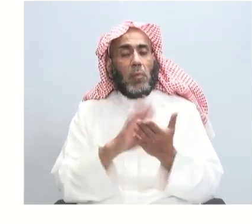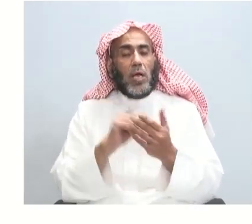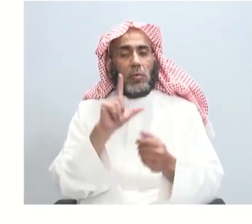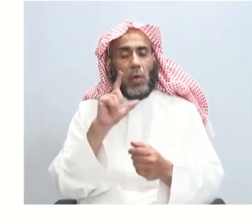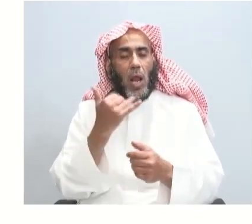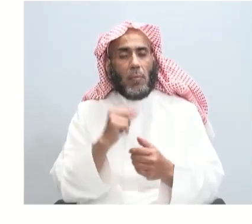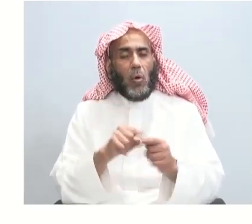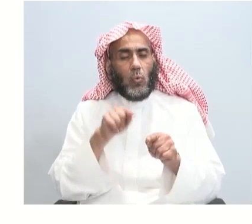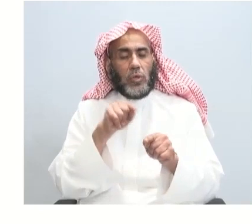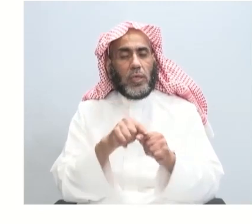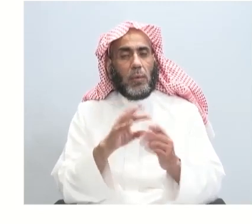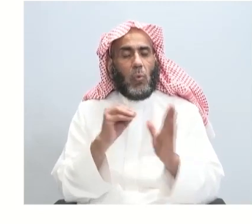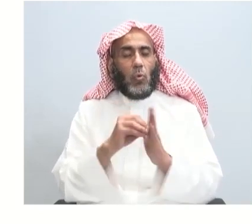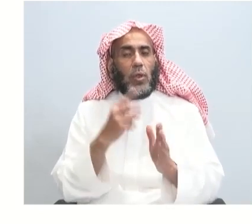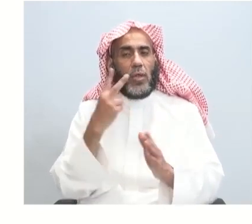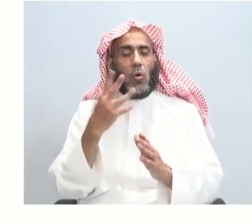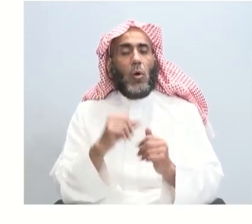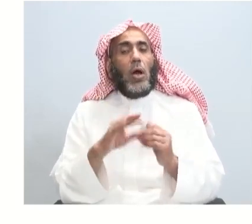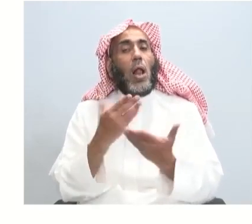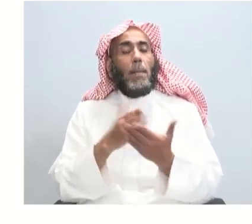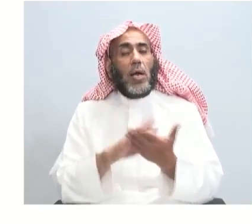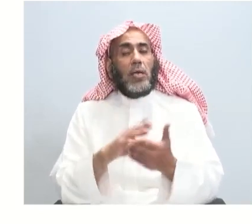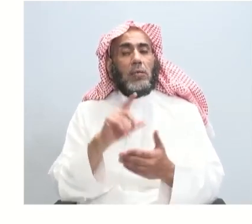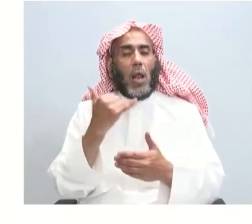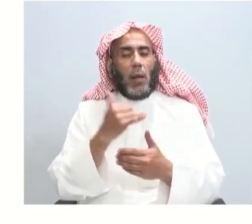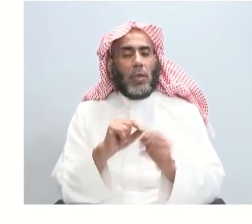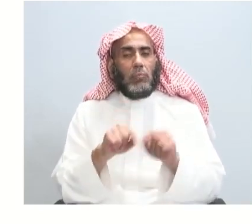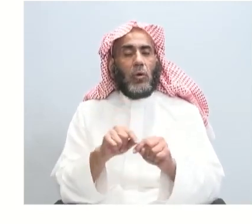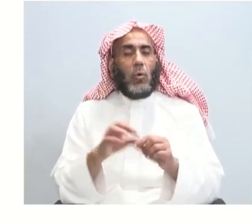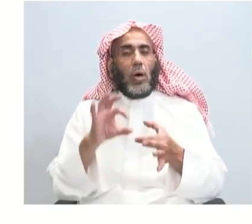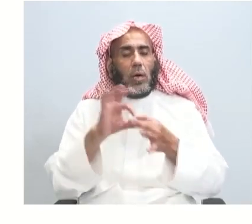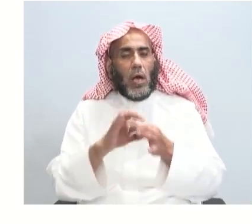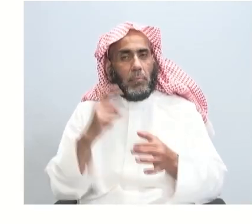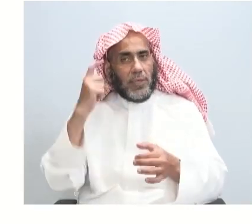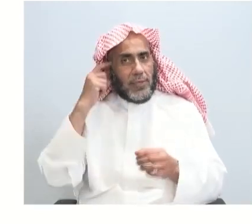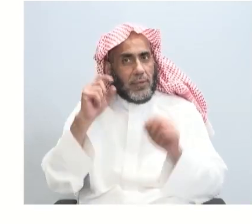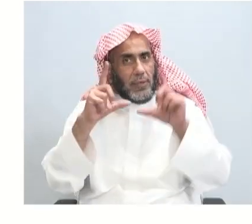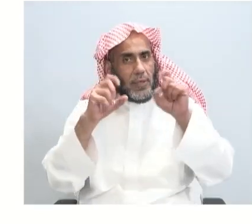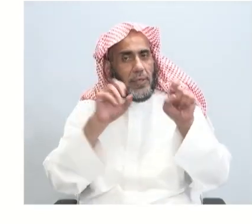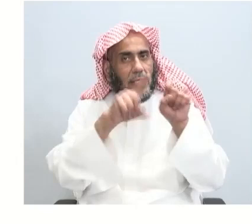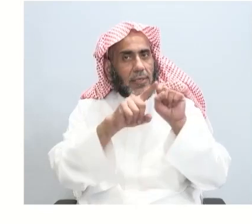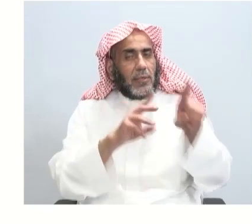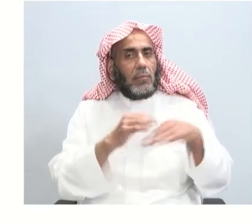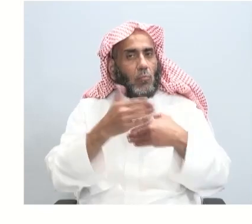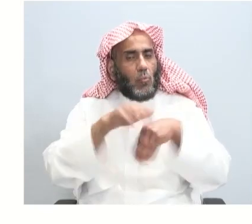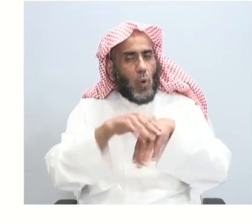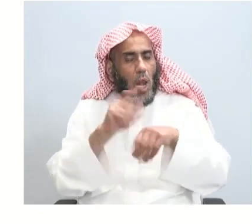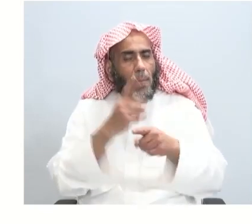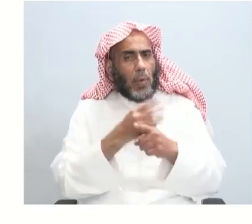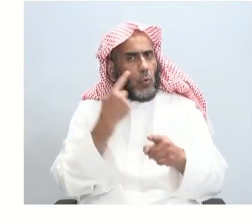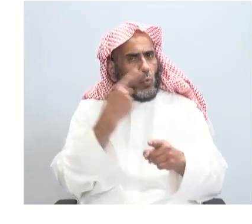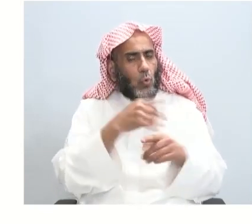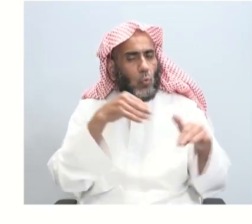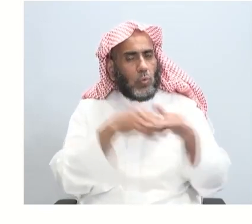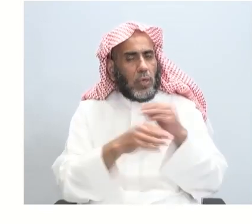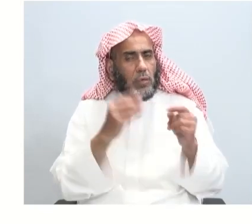العربية، وصلنا للموضوع الثالث وهو المعاجم العربية، وهذا هو رابط الدرس الرقمي، بإمكانك أيضا الدخول ومشاهدة هذا